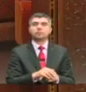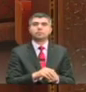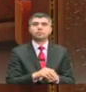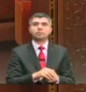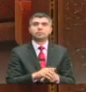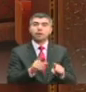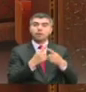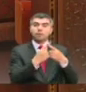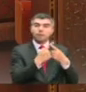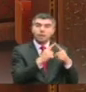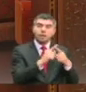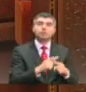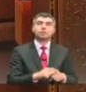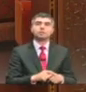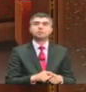وهناك